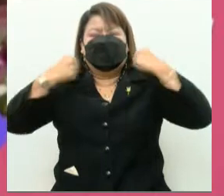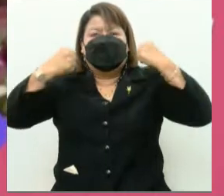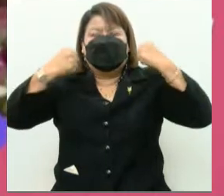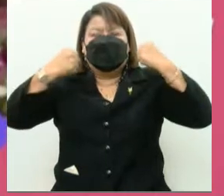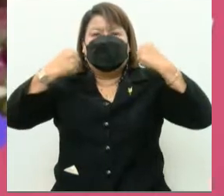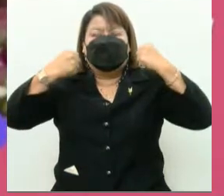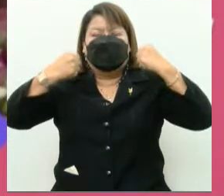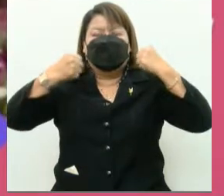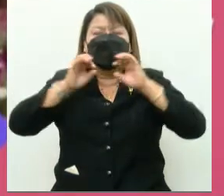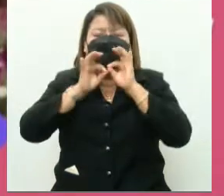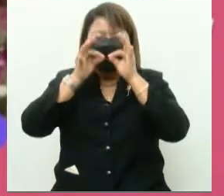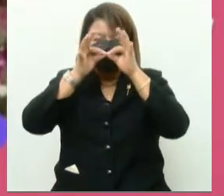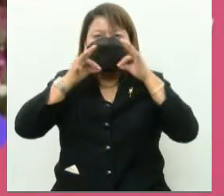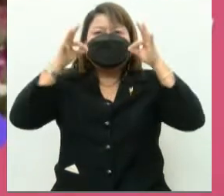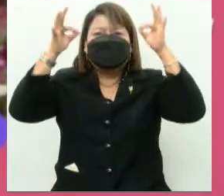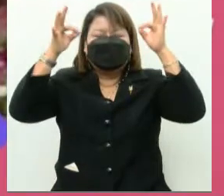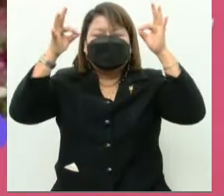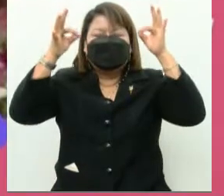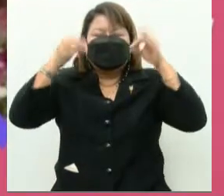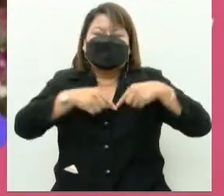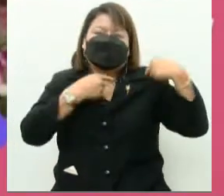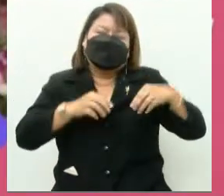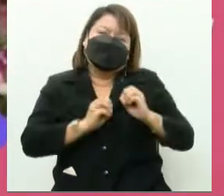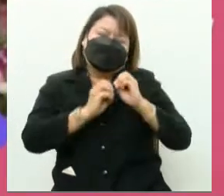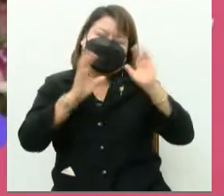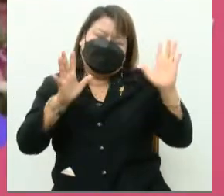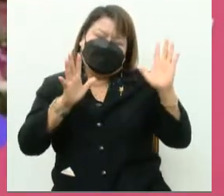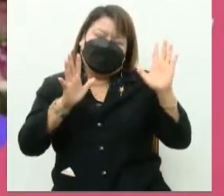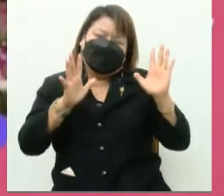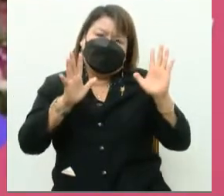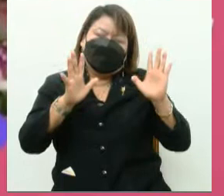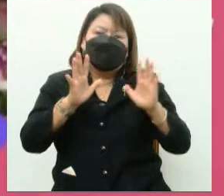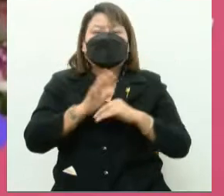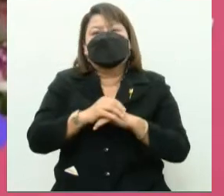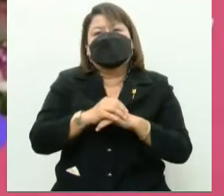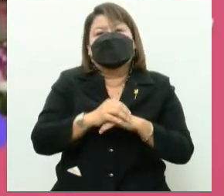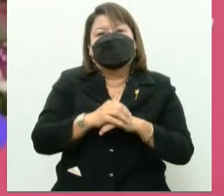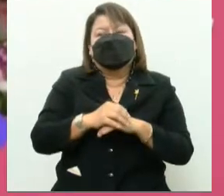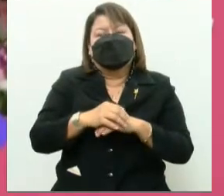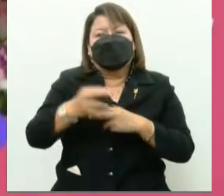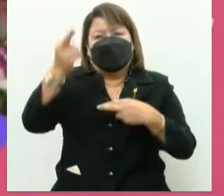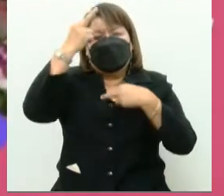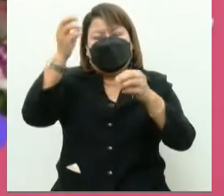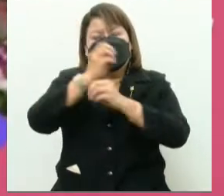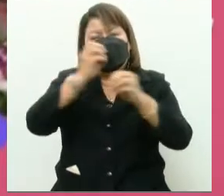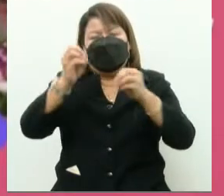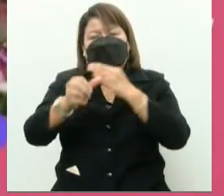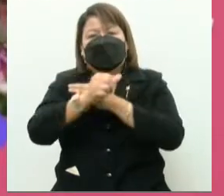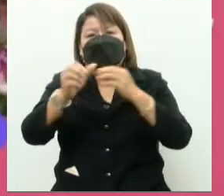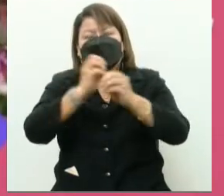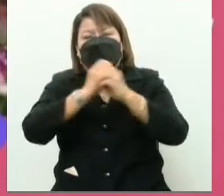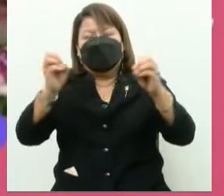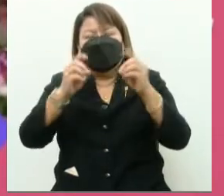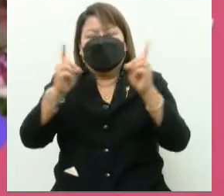งเบิกบานเปรียมปรีเป็นมิ่งขวัญให้แก่พวกเรา ปลอดโรคปลอดภัยพบเจอสิ่งดีๆในทุ